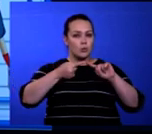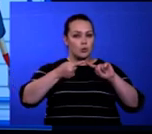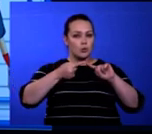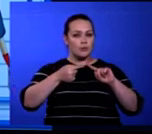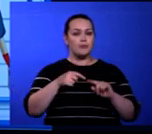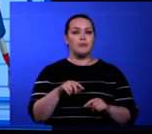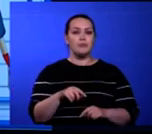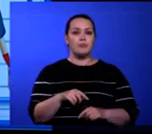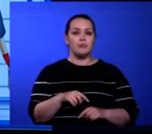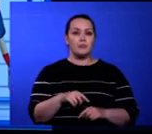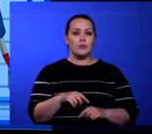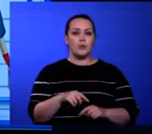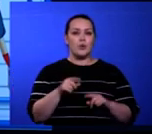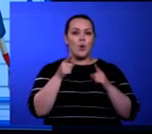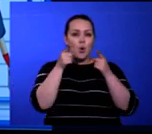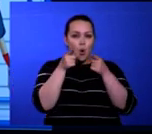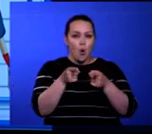коротко.